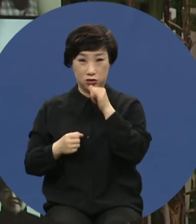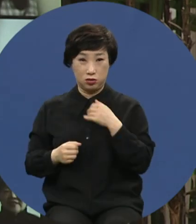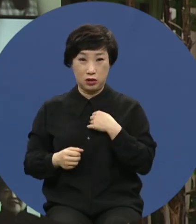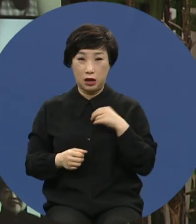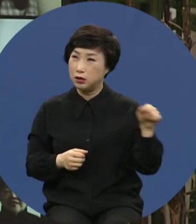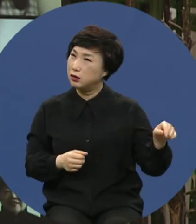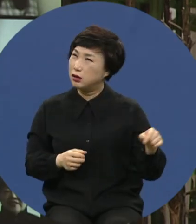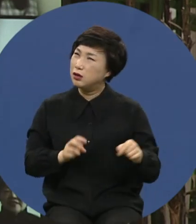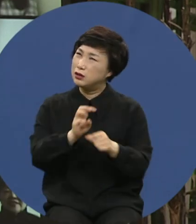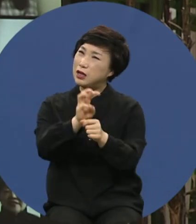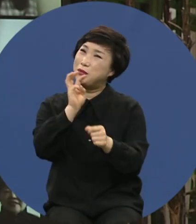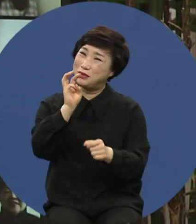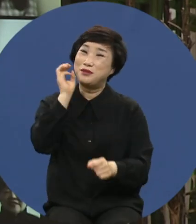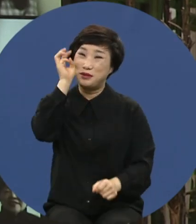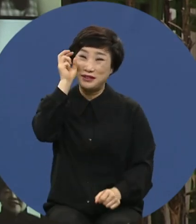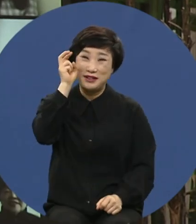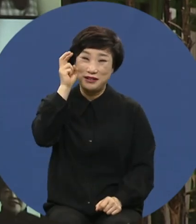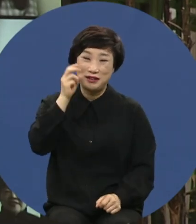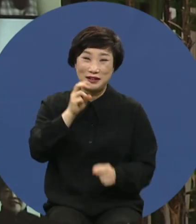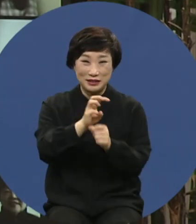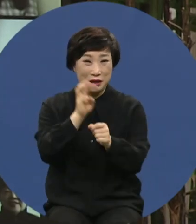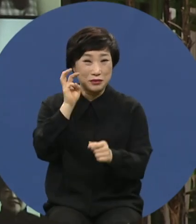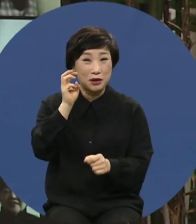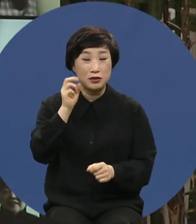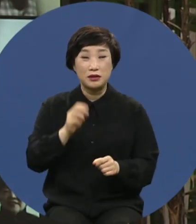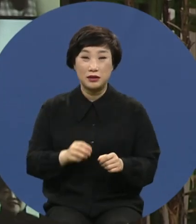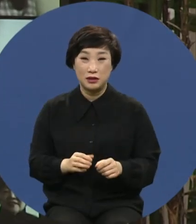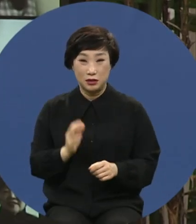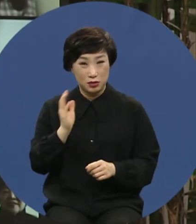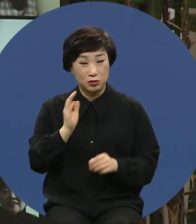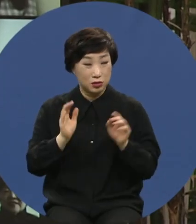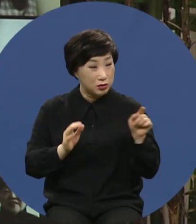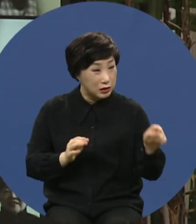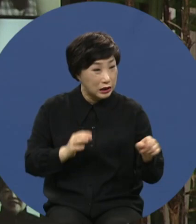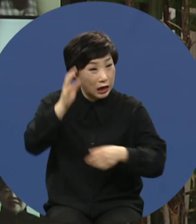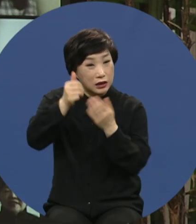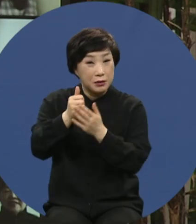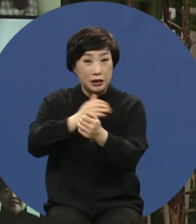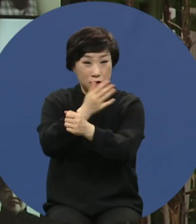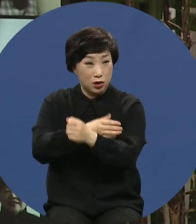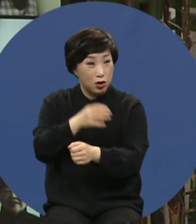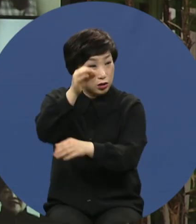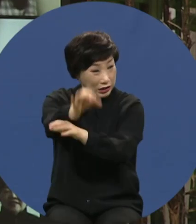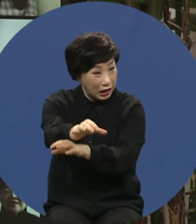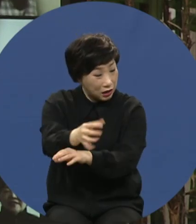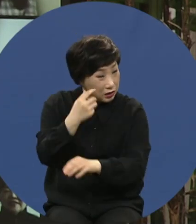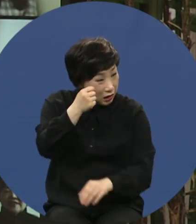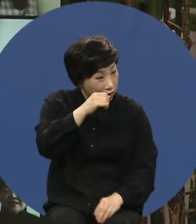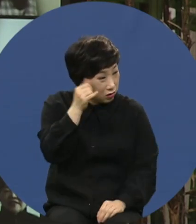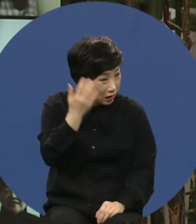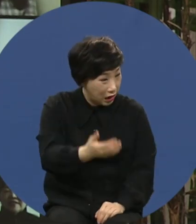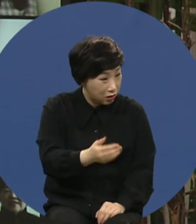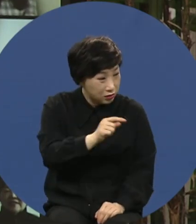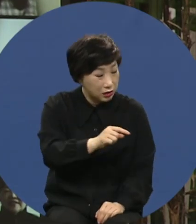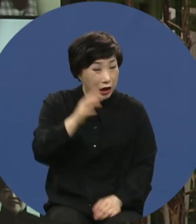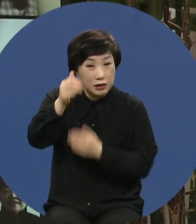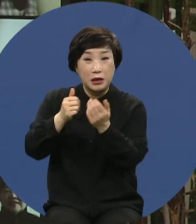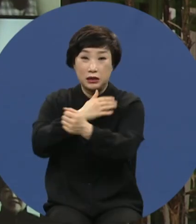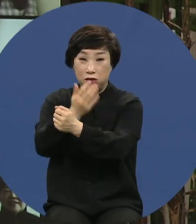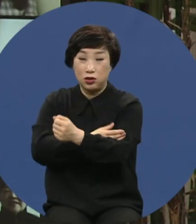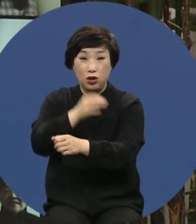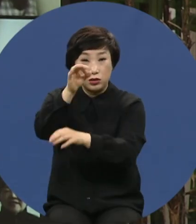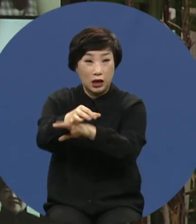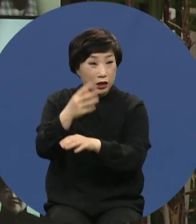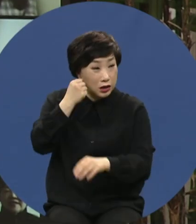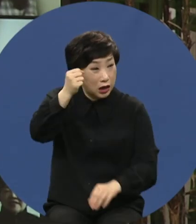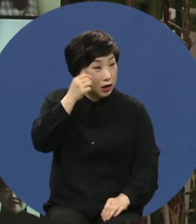근 30년 된 것 같습니다. 네가 하나님의 능력을 돈 주고 살 줄 알았더냐? 네가 하나님의 능력을